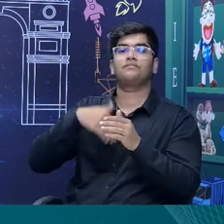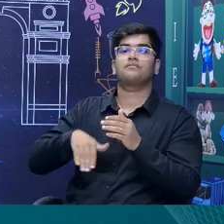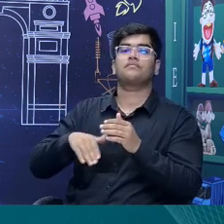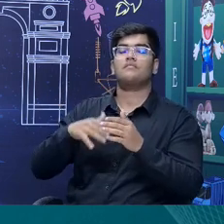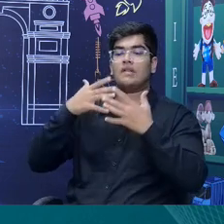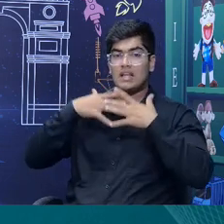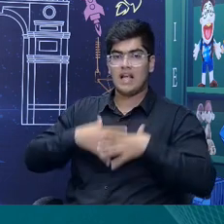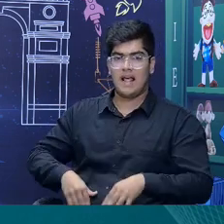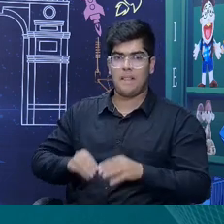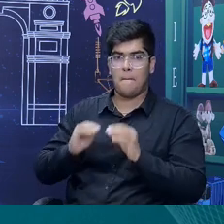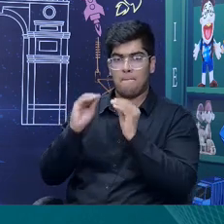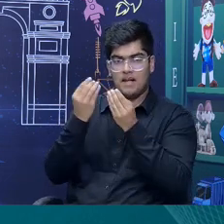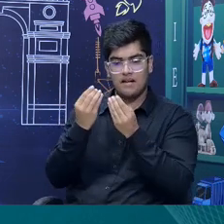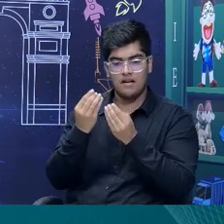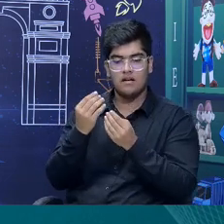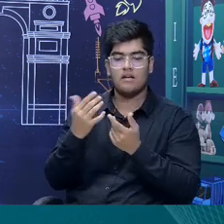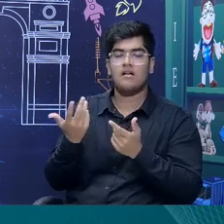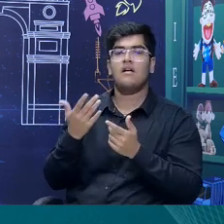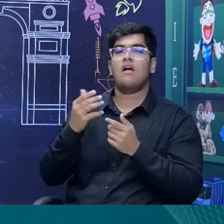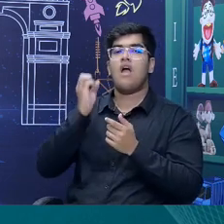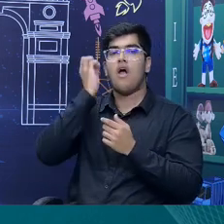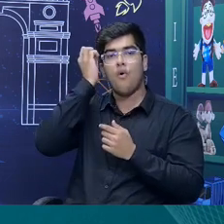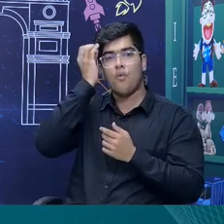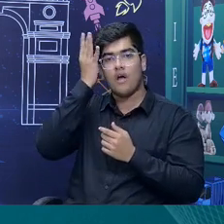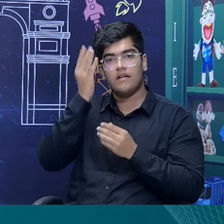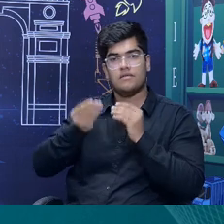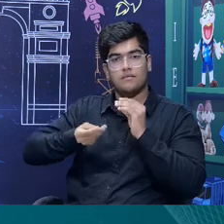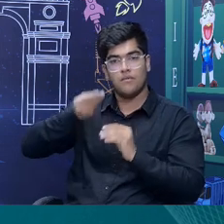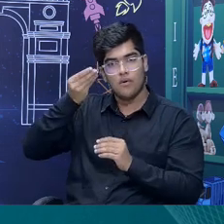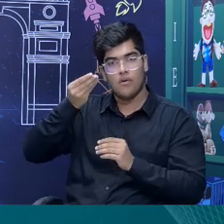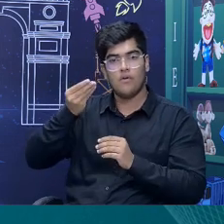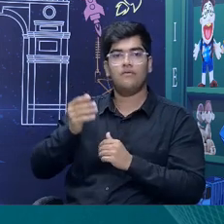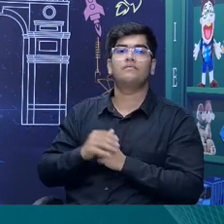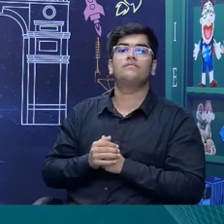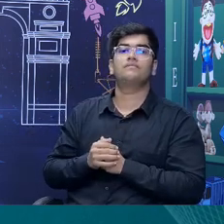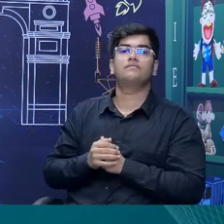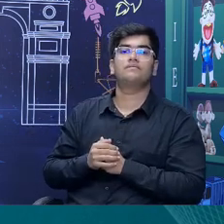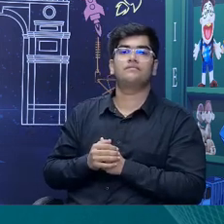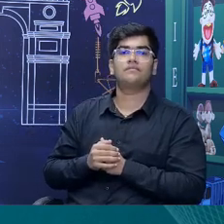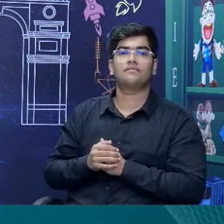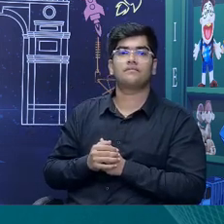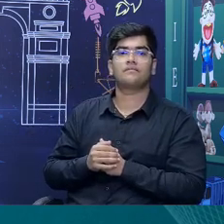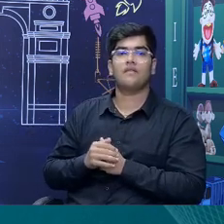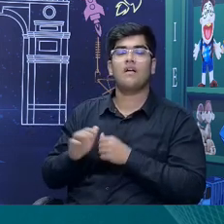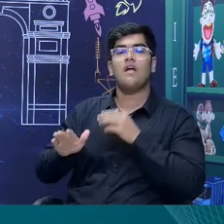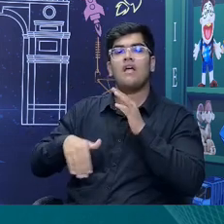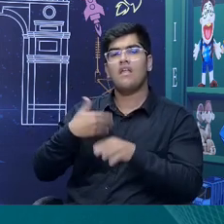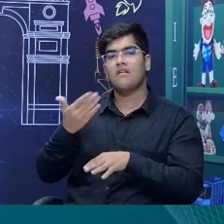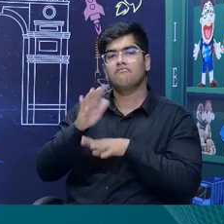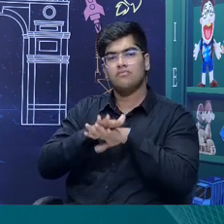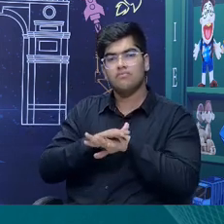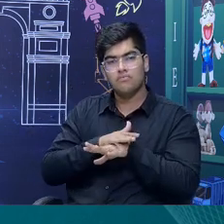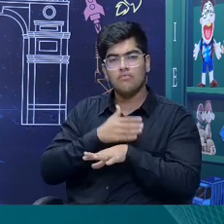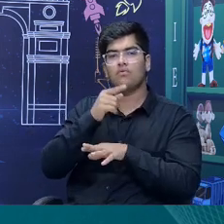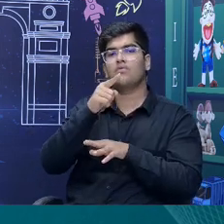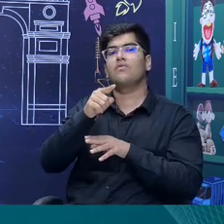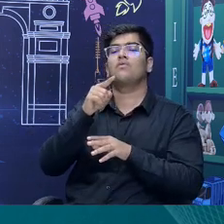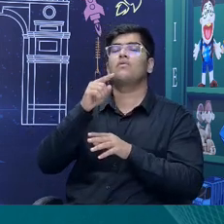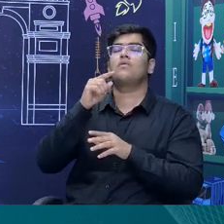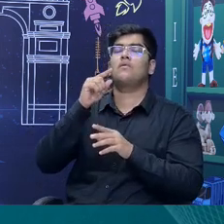इंक्रीज करेंगे पब्लिक अवेयरनेस इंक्रीज करें राइट फिर ग्रैजुअली दिस पापुलेशन पॉलिसी